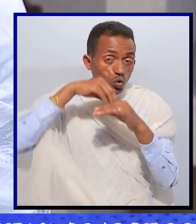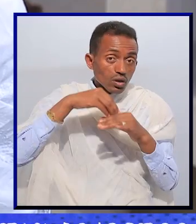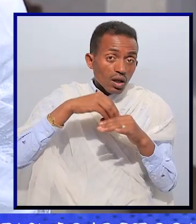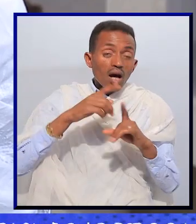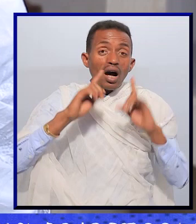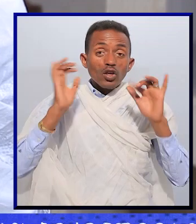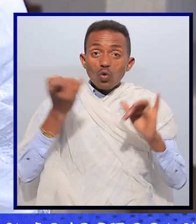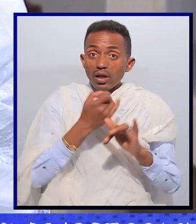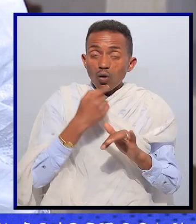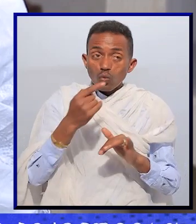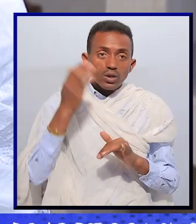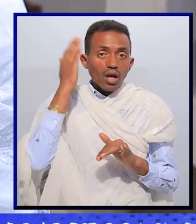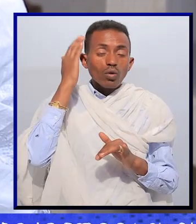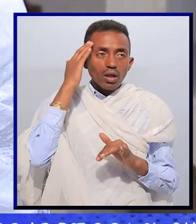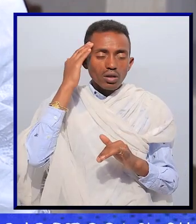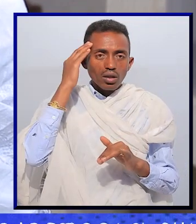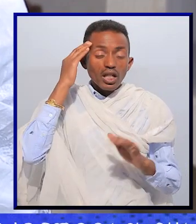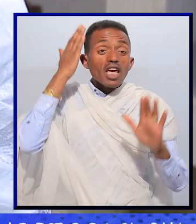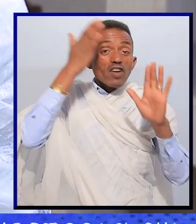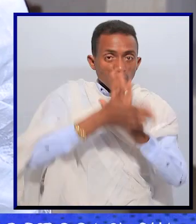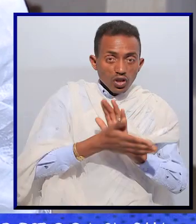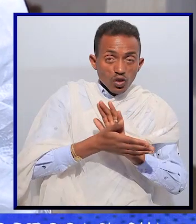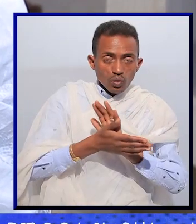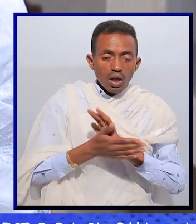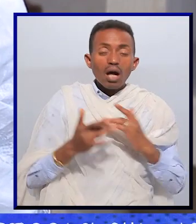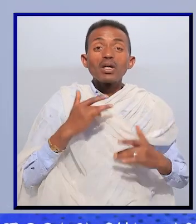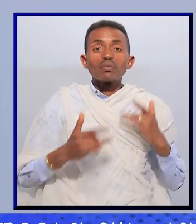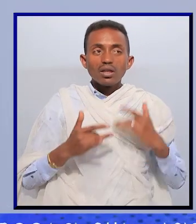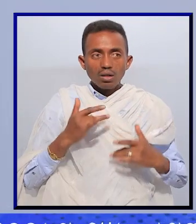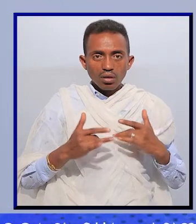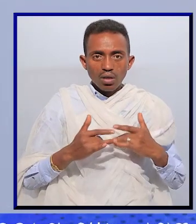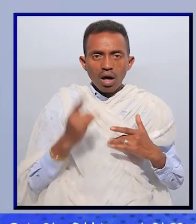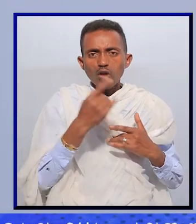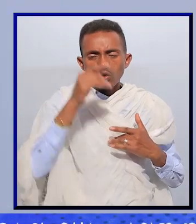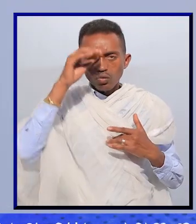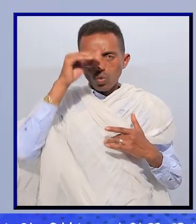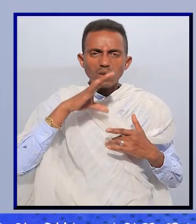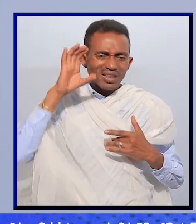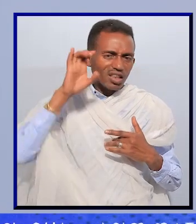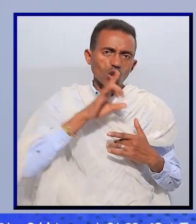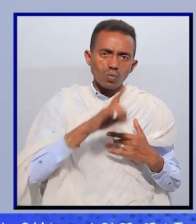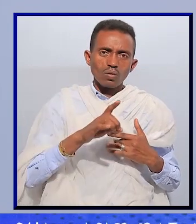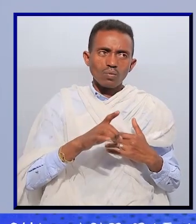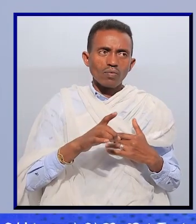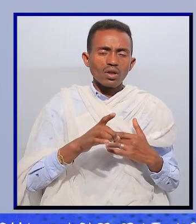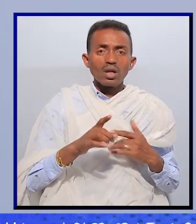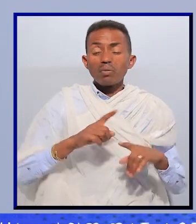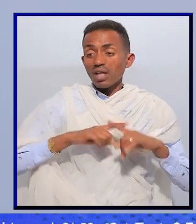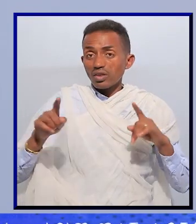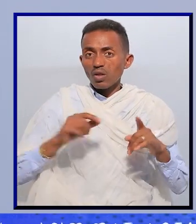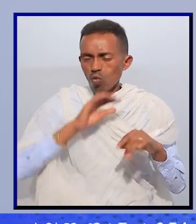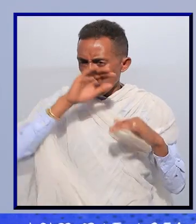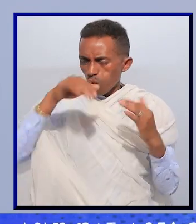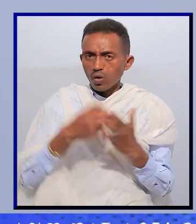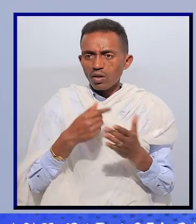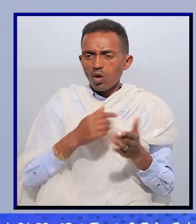ሲፈጽሙት በስሜት ውስጥ ይወድቁና ይፈጽሙታል። አንዳንዶቹ ያም ተገደው ማለት ነው። መጀመሪያ እኮ በተለኛ ኢትዮጵያውያን ማንንም ይሄን አያውቀም፣ የትም አለመደውም